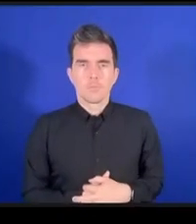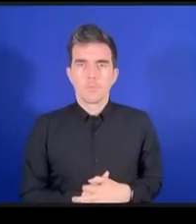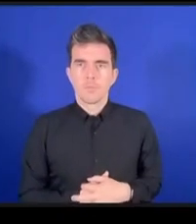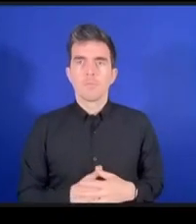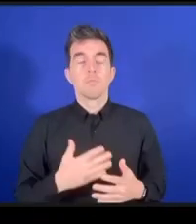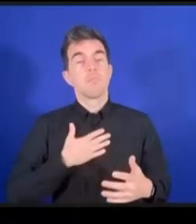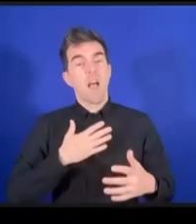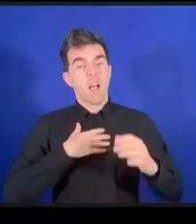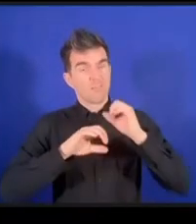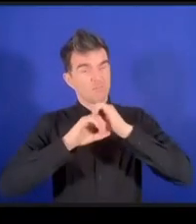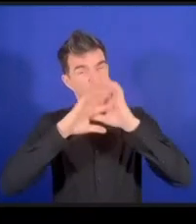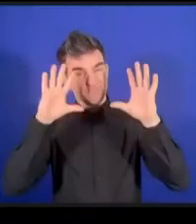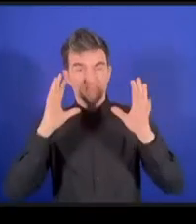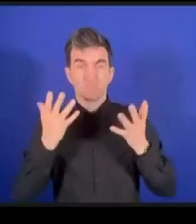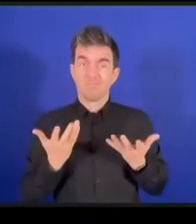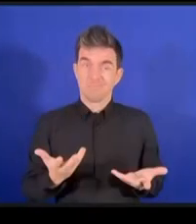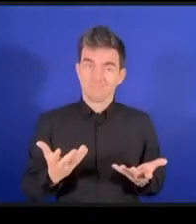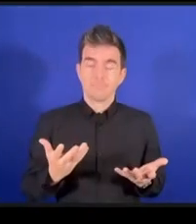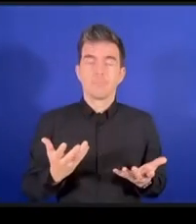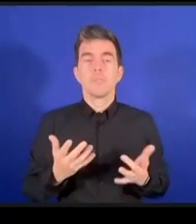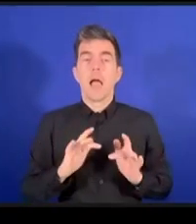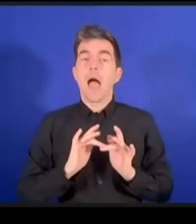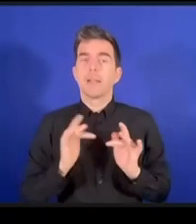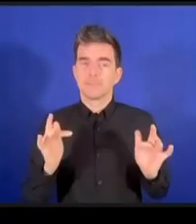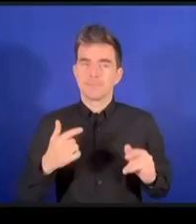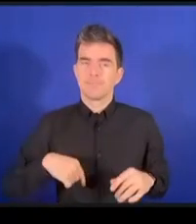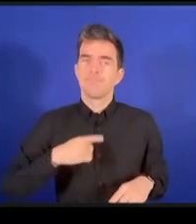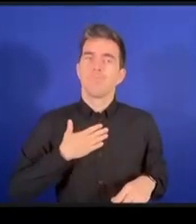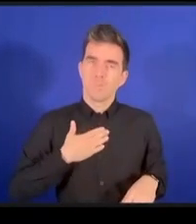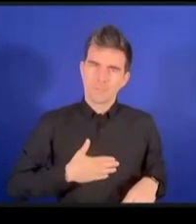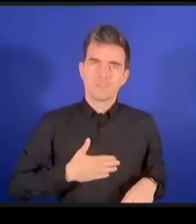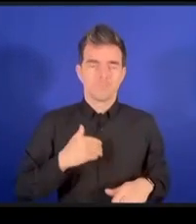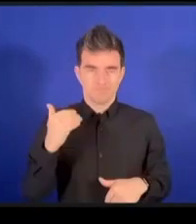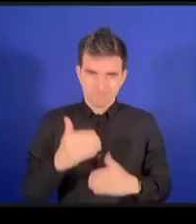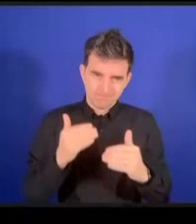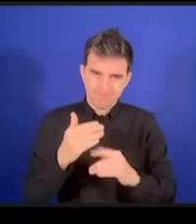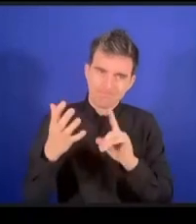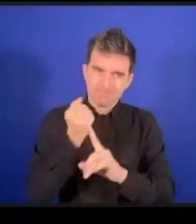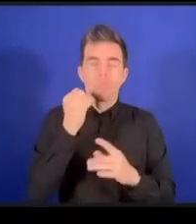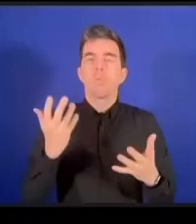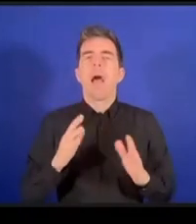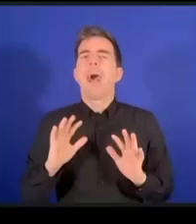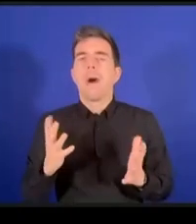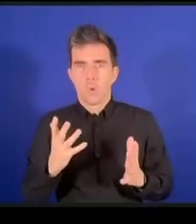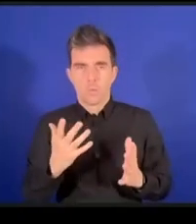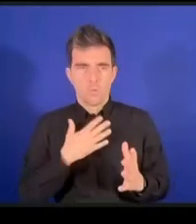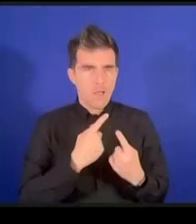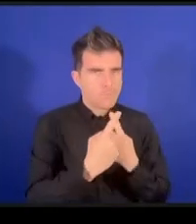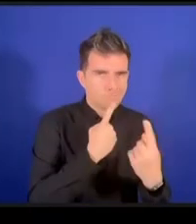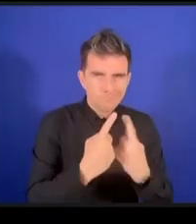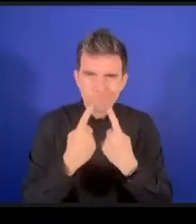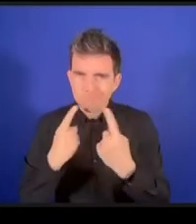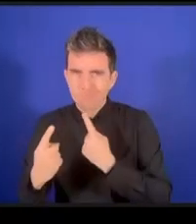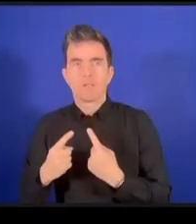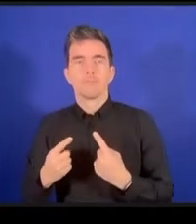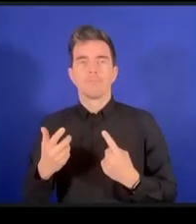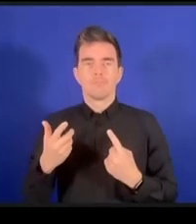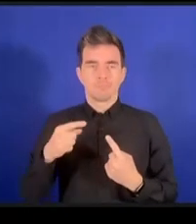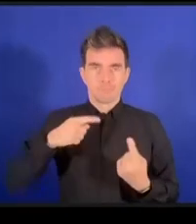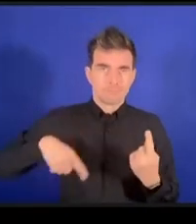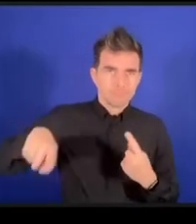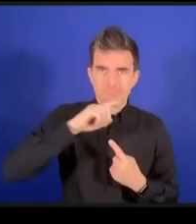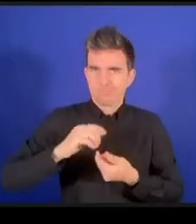сдует кото Рем построить лишь пум сотрудничества Да